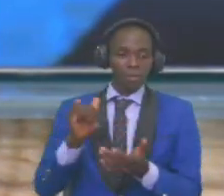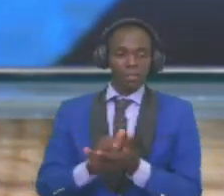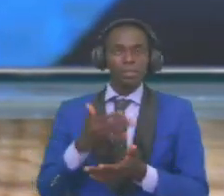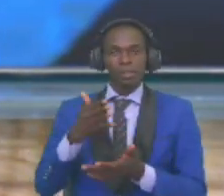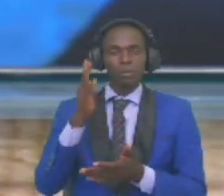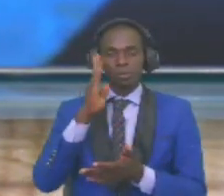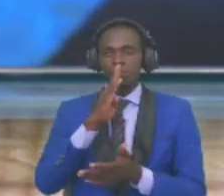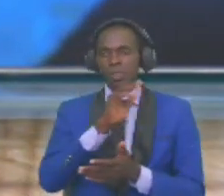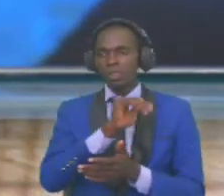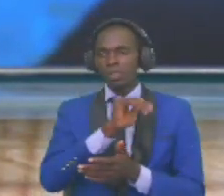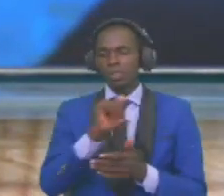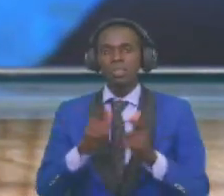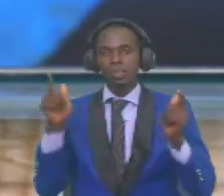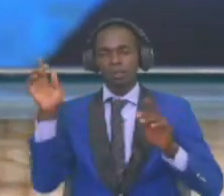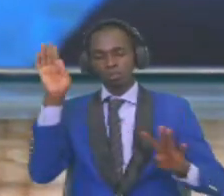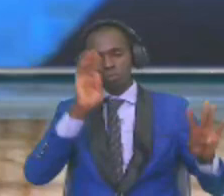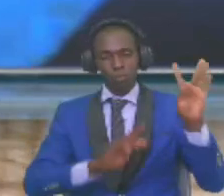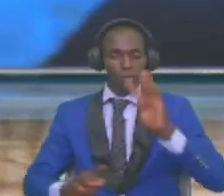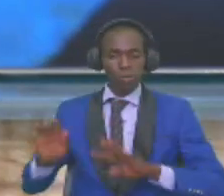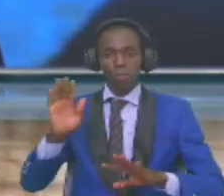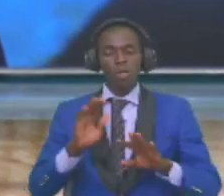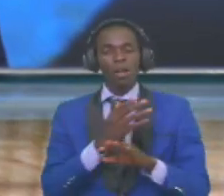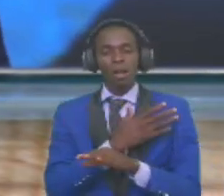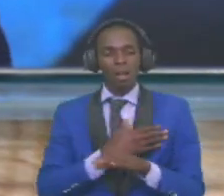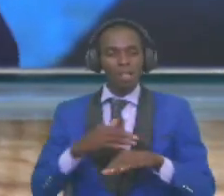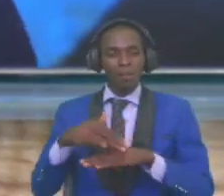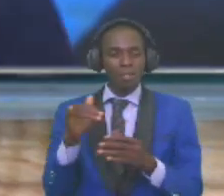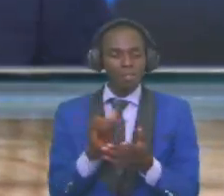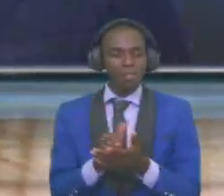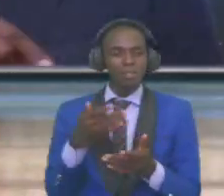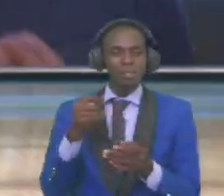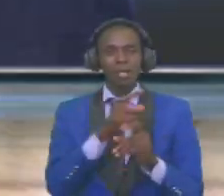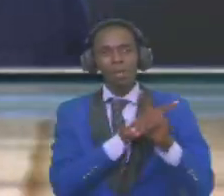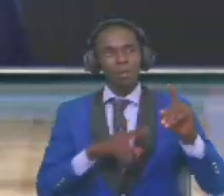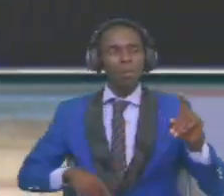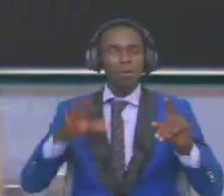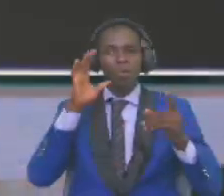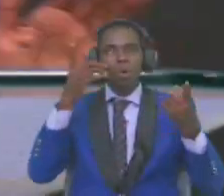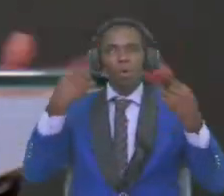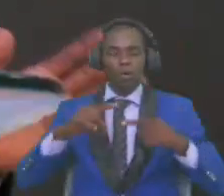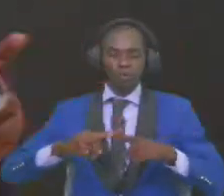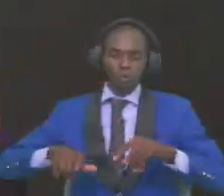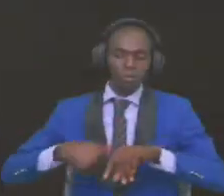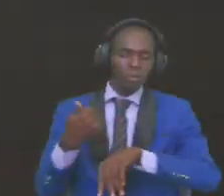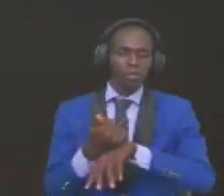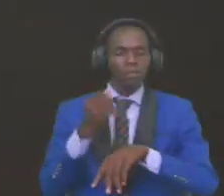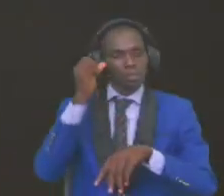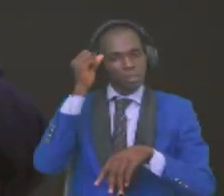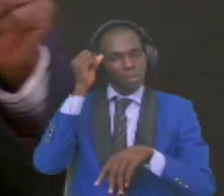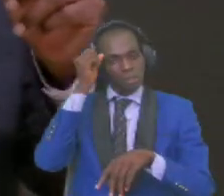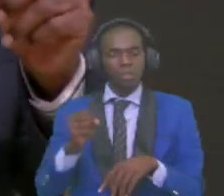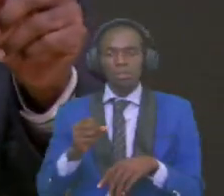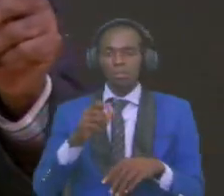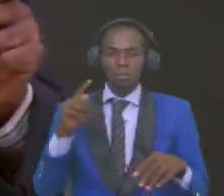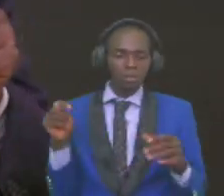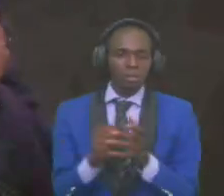cela il y aura la grande et l'immigration après cela le seigneur reviendra instauré son règne